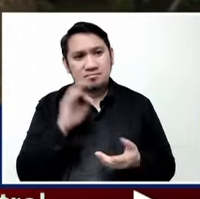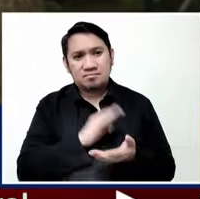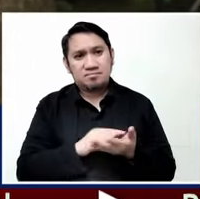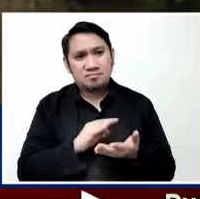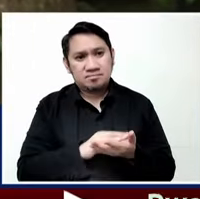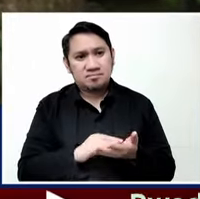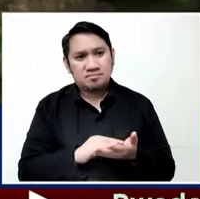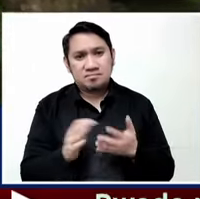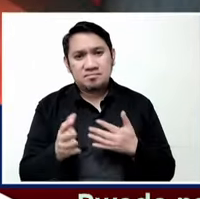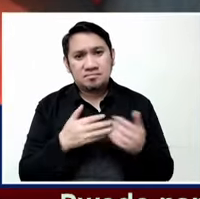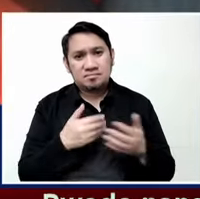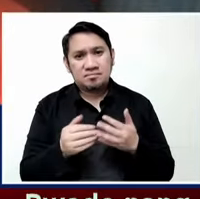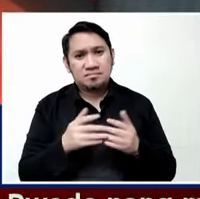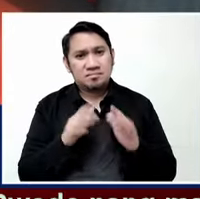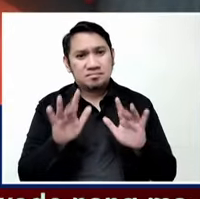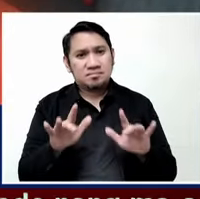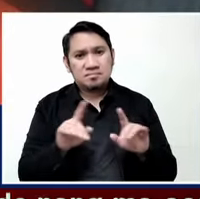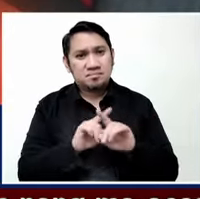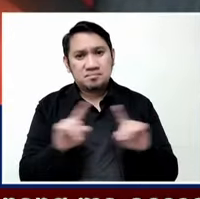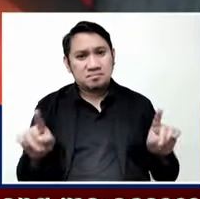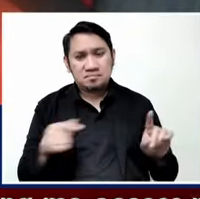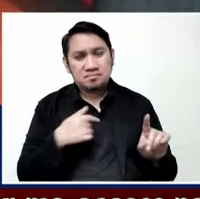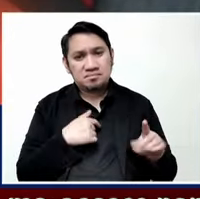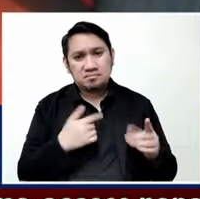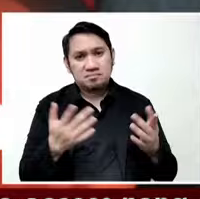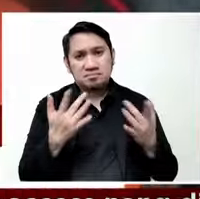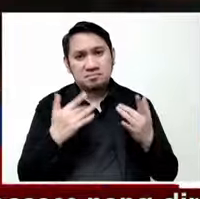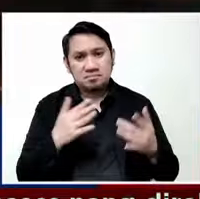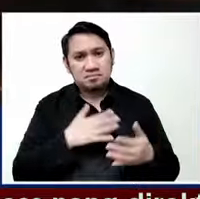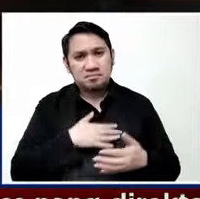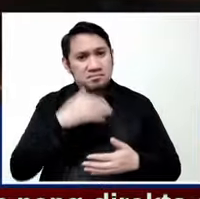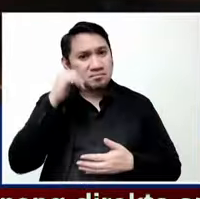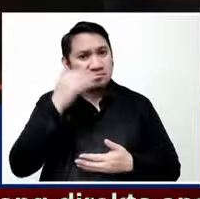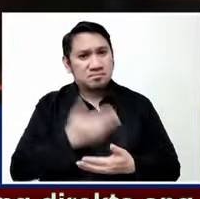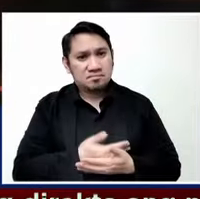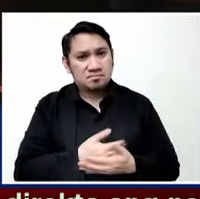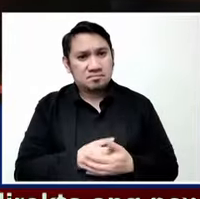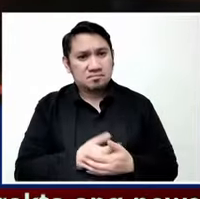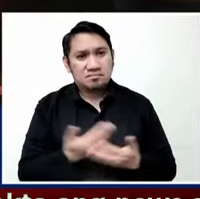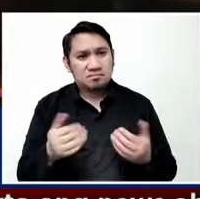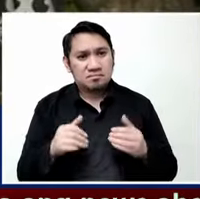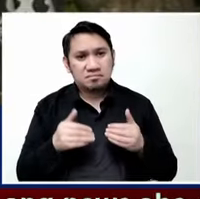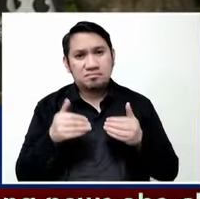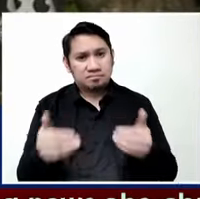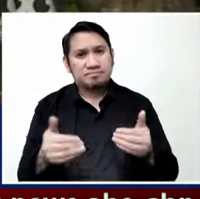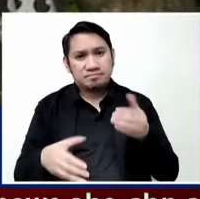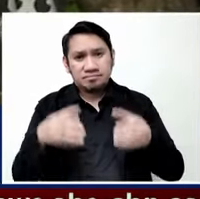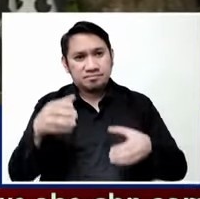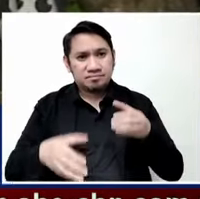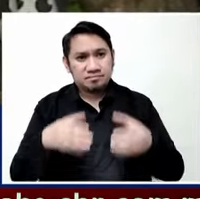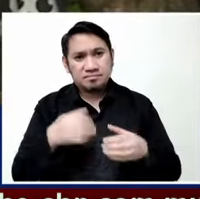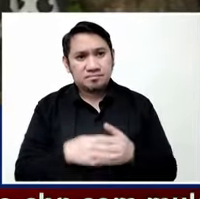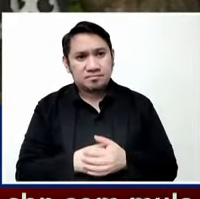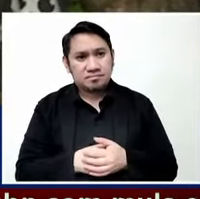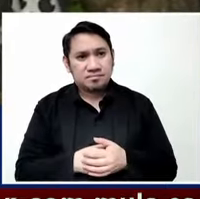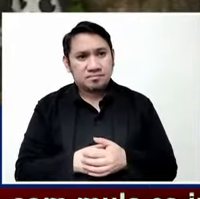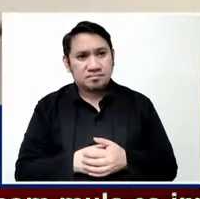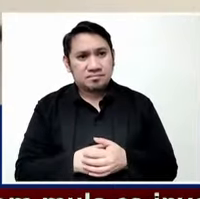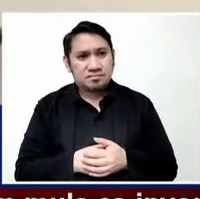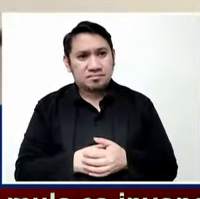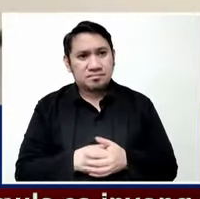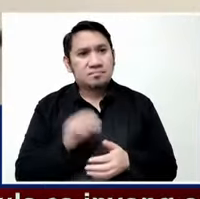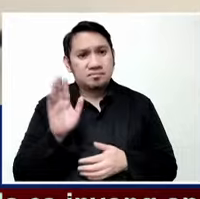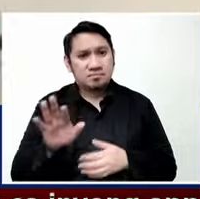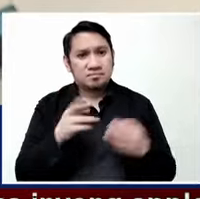Kahit na nakakaawa din po talaga siya pero mas naawa po kasi ako sa anak ko. Tuloy-tuloy pa rin po yung, ano, yung kaso, yung po talaga pwedeng hindi panagutan